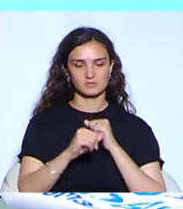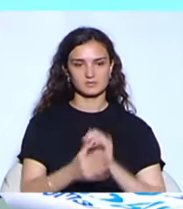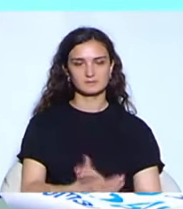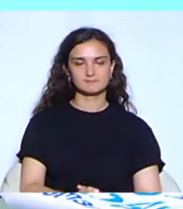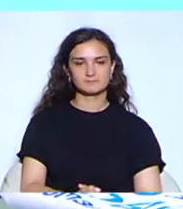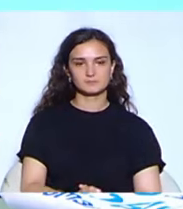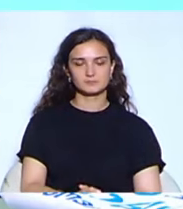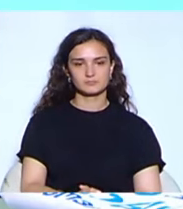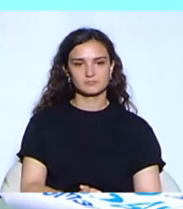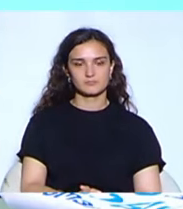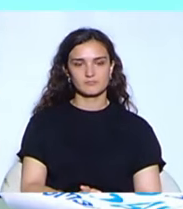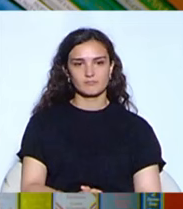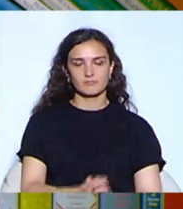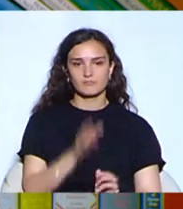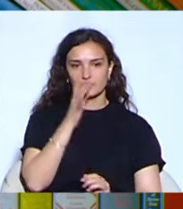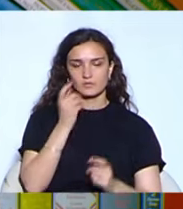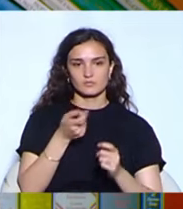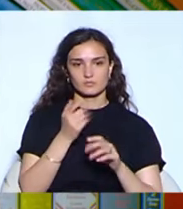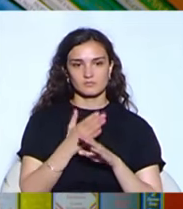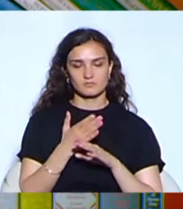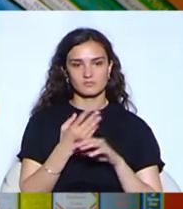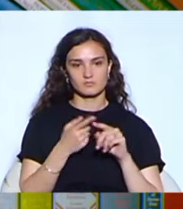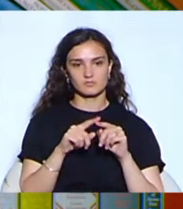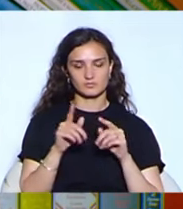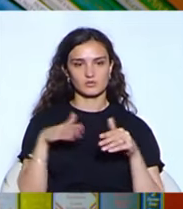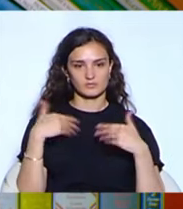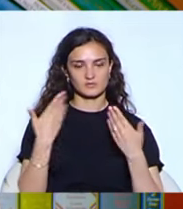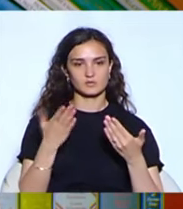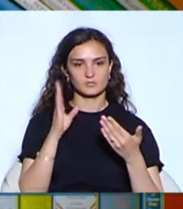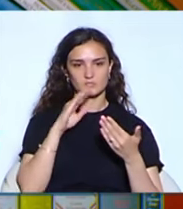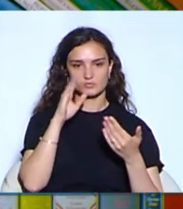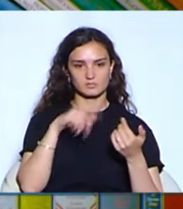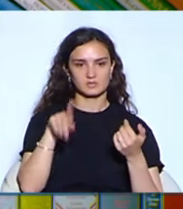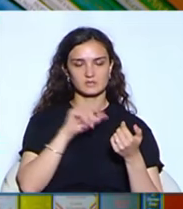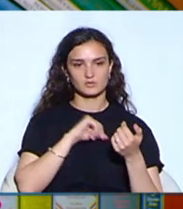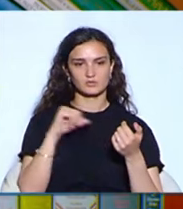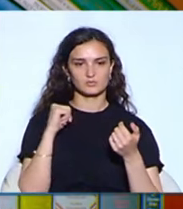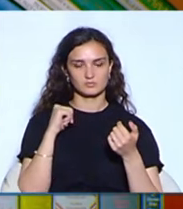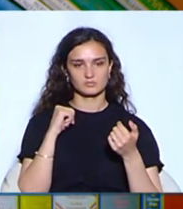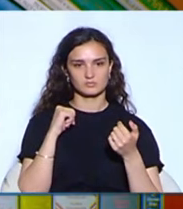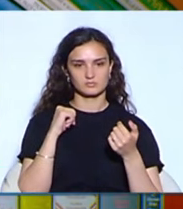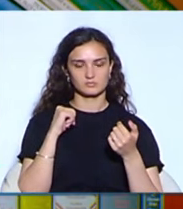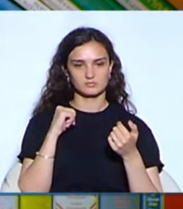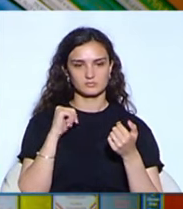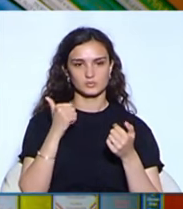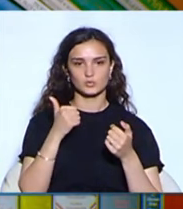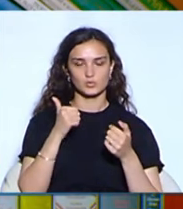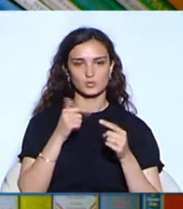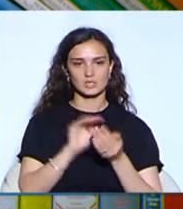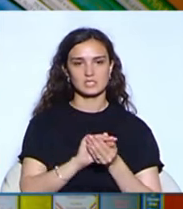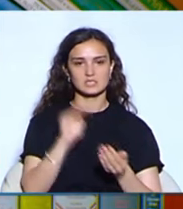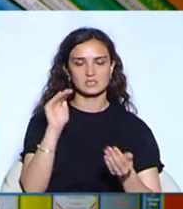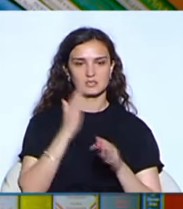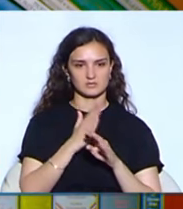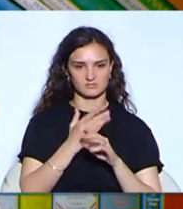ისიც რადგან ცოტა დრო გვაქვს, მოდით შევთავაზოთ მშობელს თვითონ განსაზღვროს, როგორი ტიპის აღზრდას